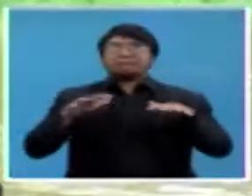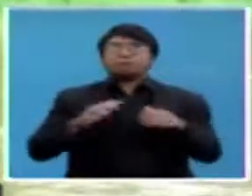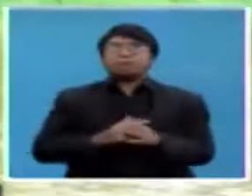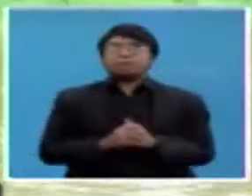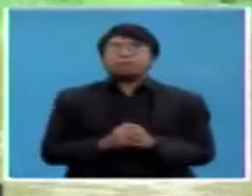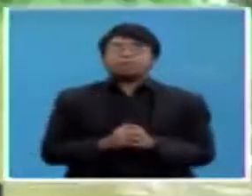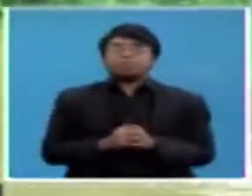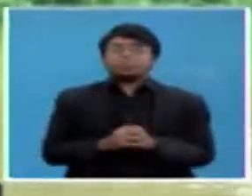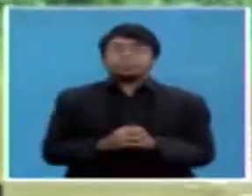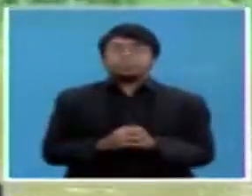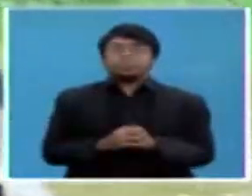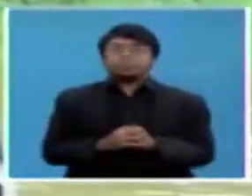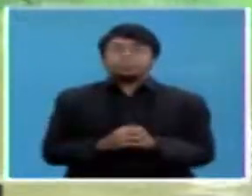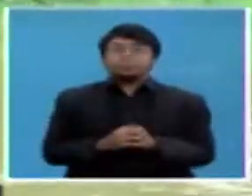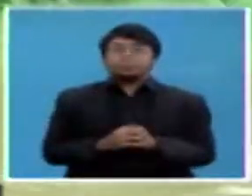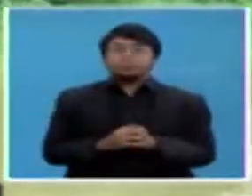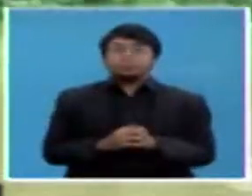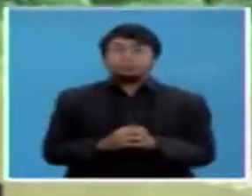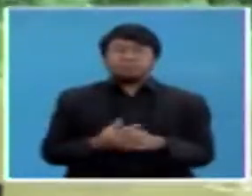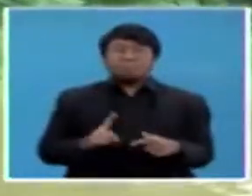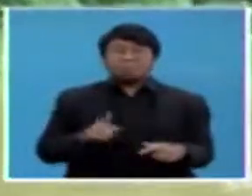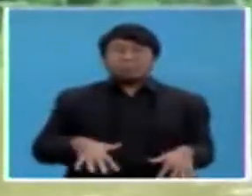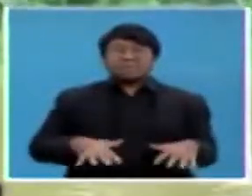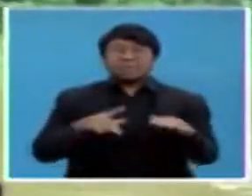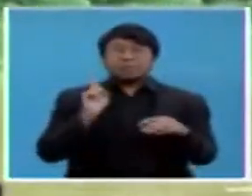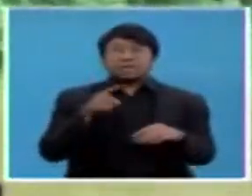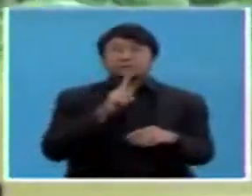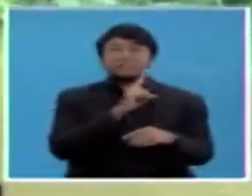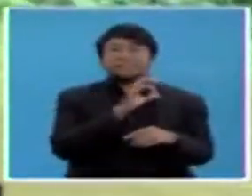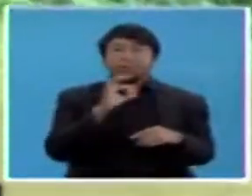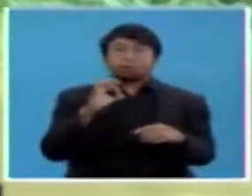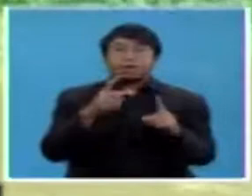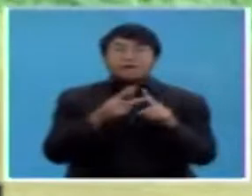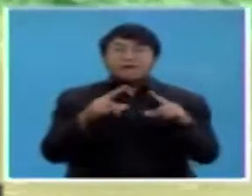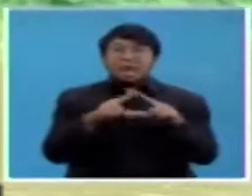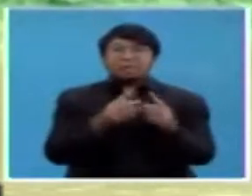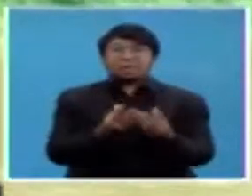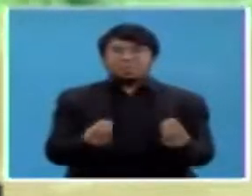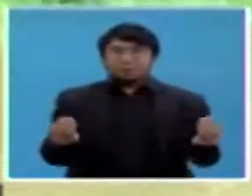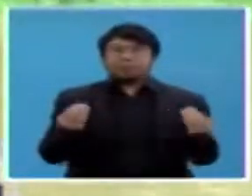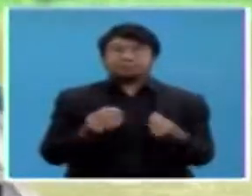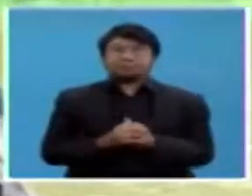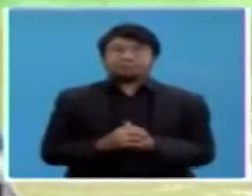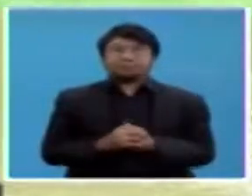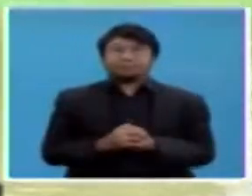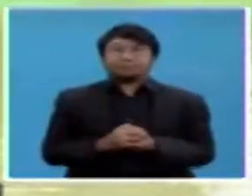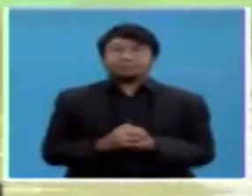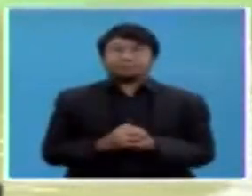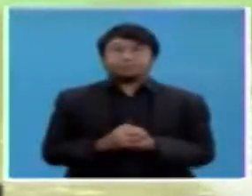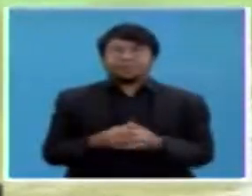Kalau terendam banjirnya 10 hektar ada sekitar hektar ya. Ini kondisinya apakah lagi sudah siap panen atau seperti